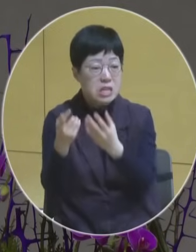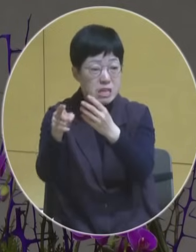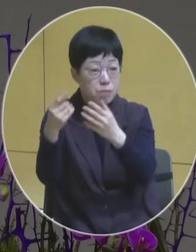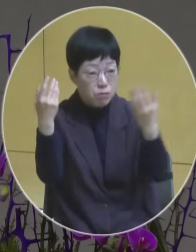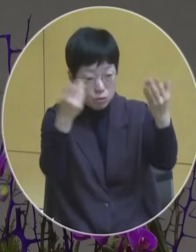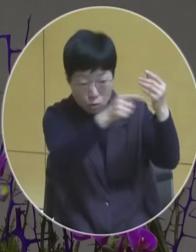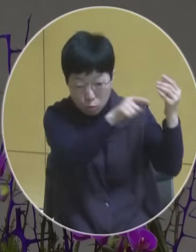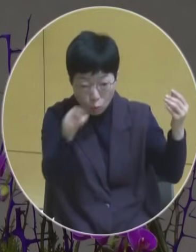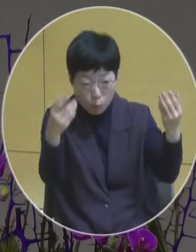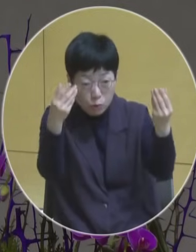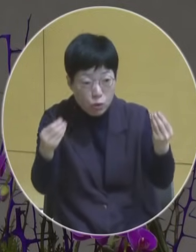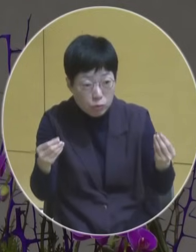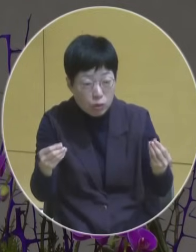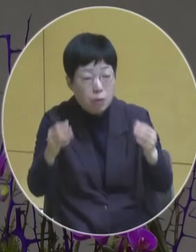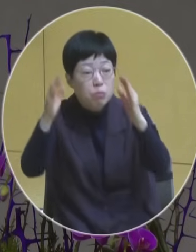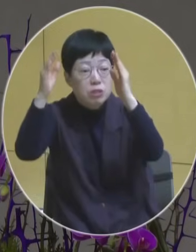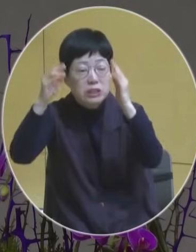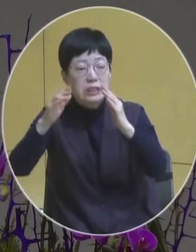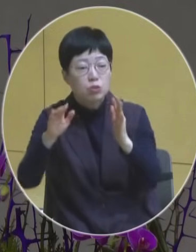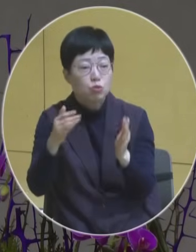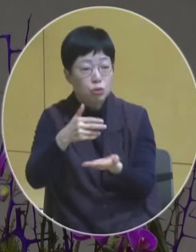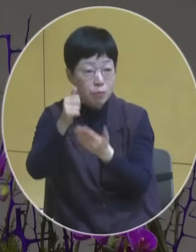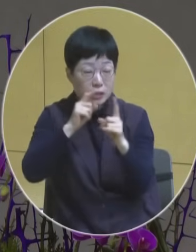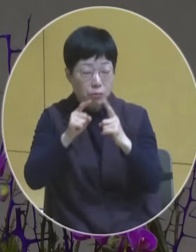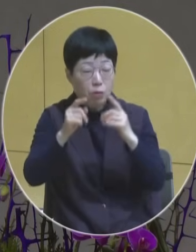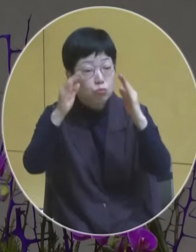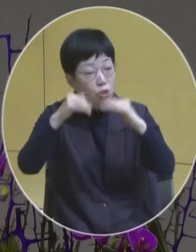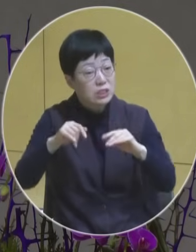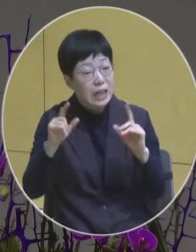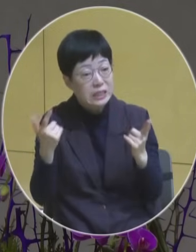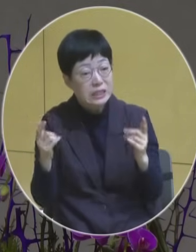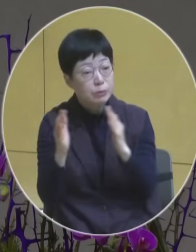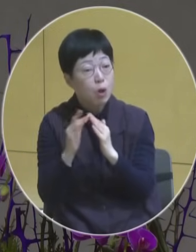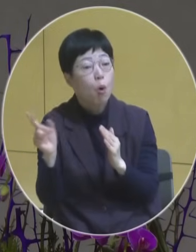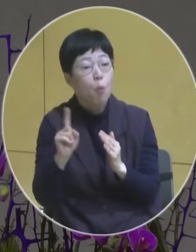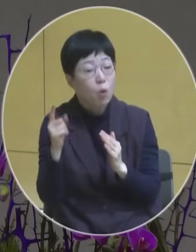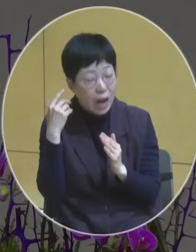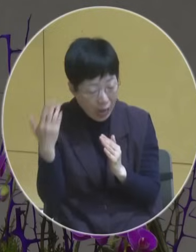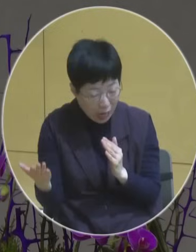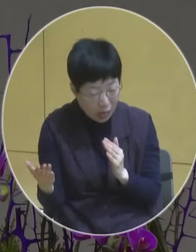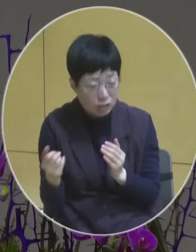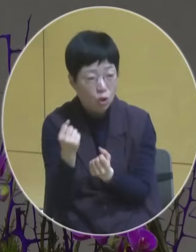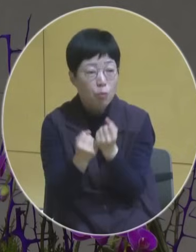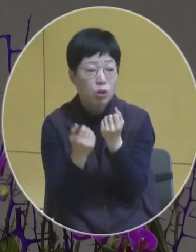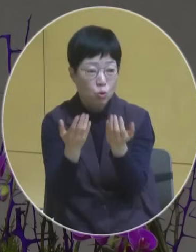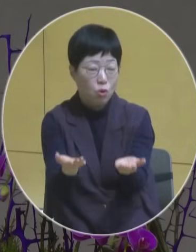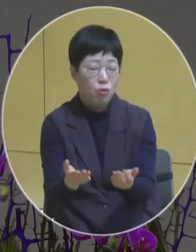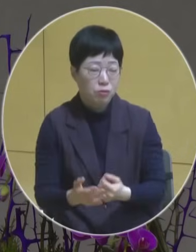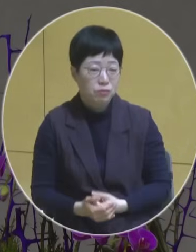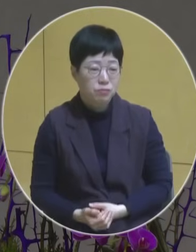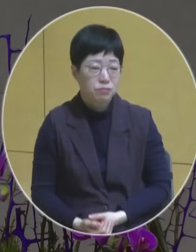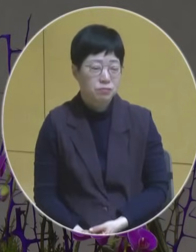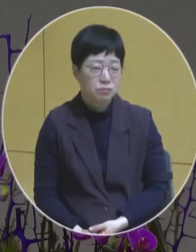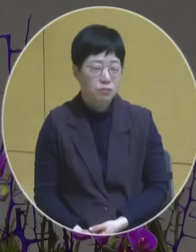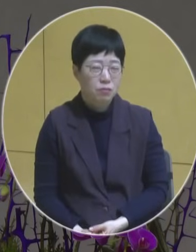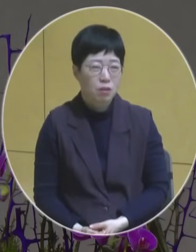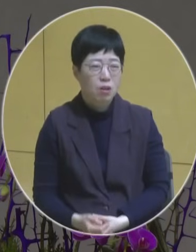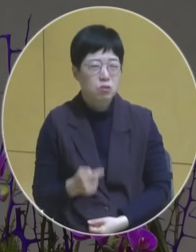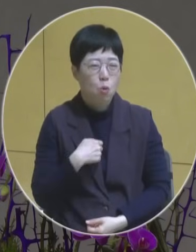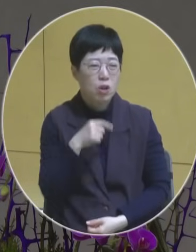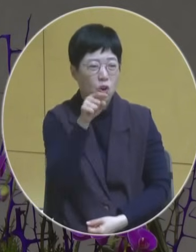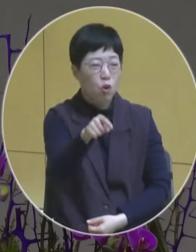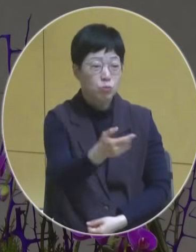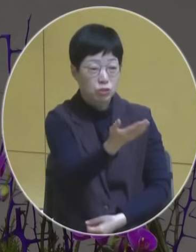비유를 통해서 주님은 무너지지 않는 집이 어떤 집인가 그것을 설명하고 있습니다. 어쩌면